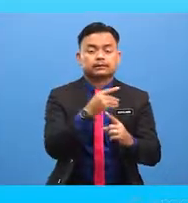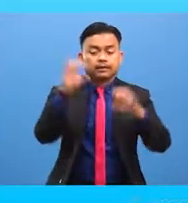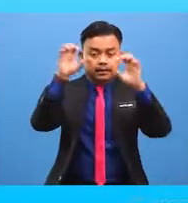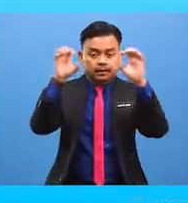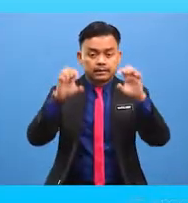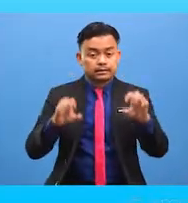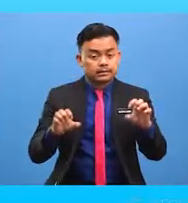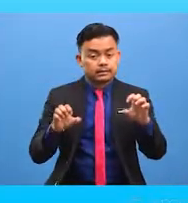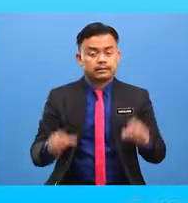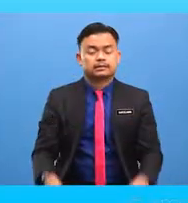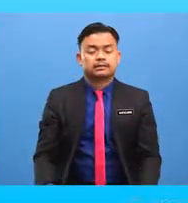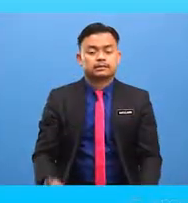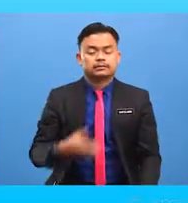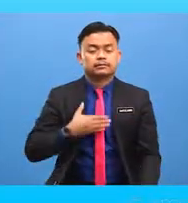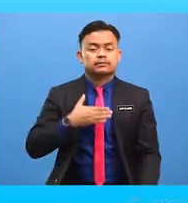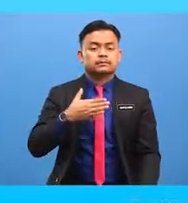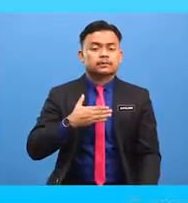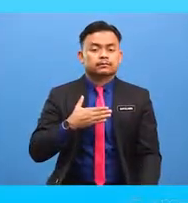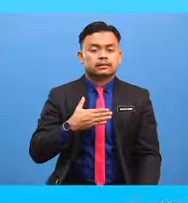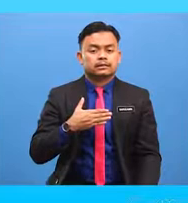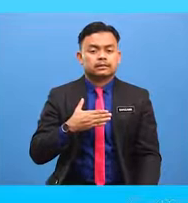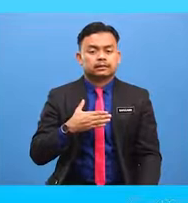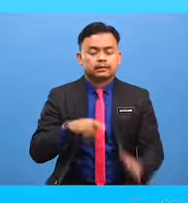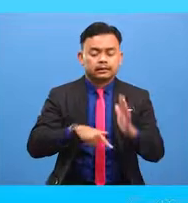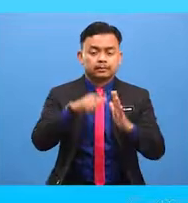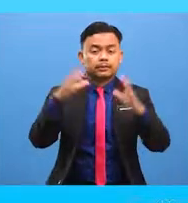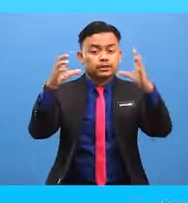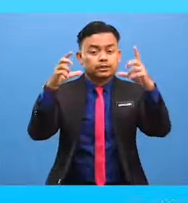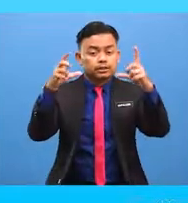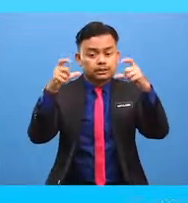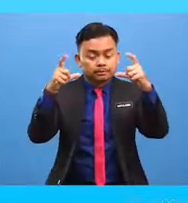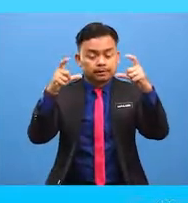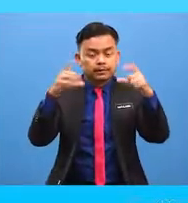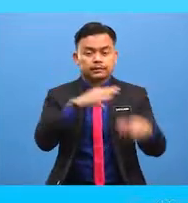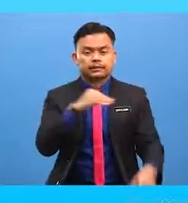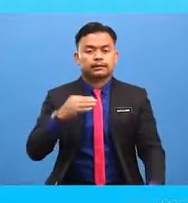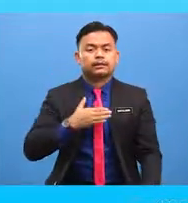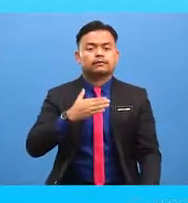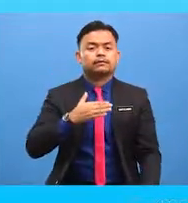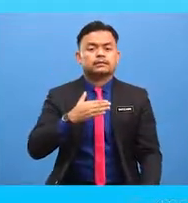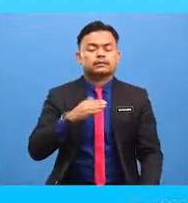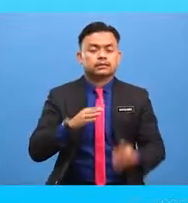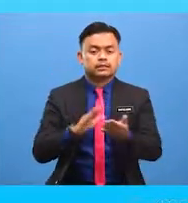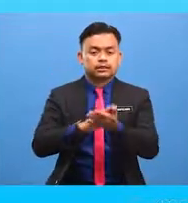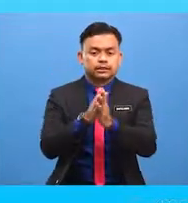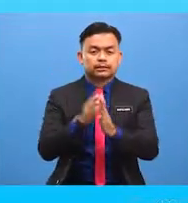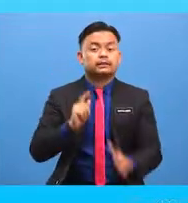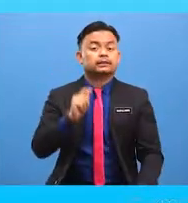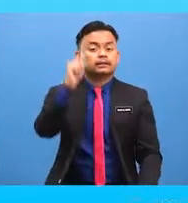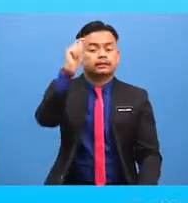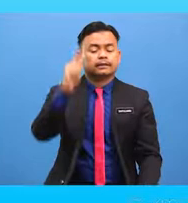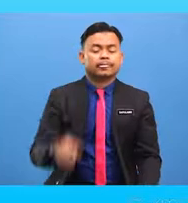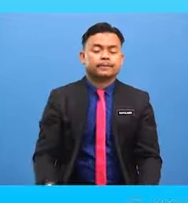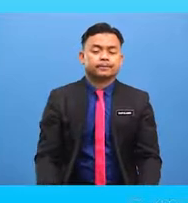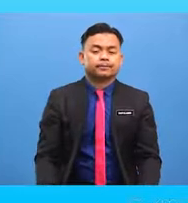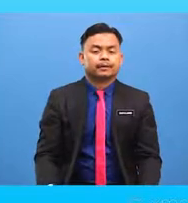kita lebih cepat dan kadar pernafasan kita akan menjadi lebih tinggi. Kira-kira